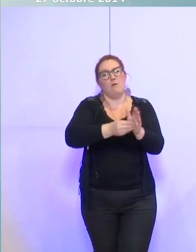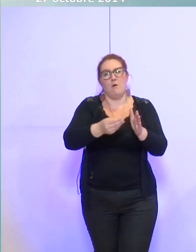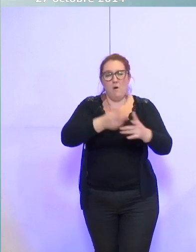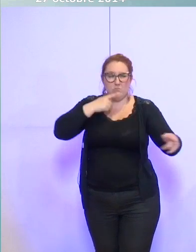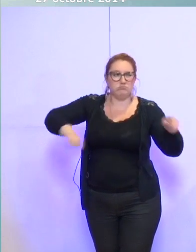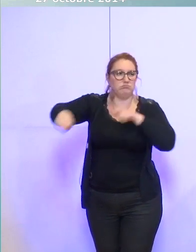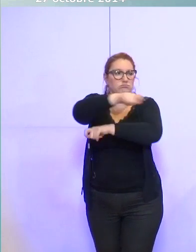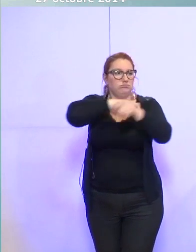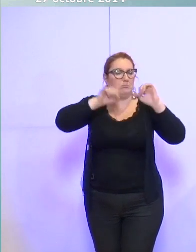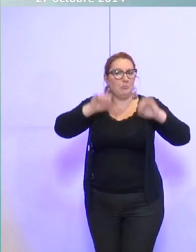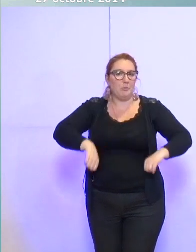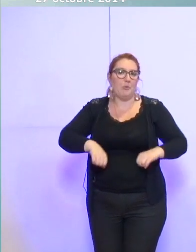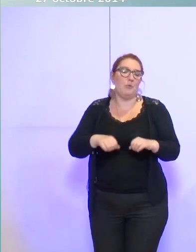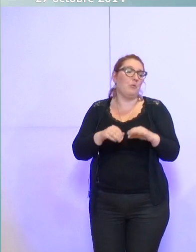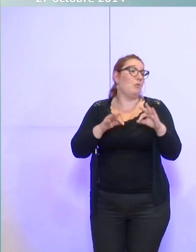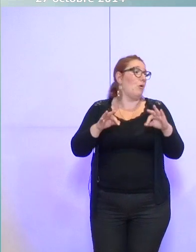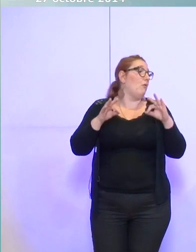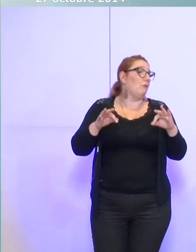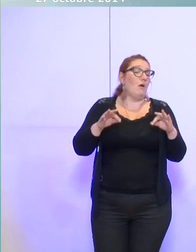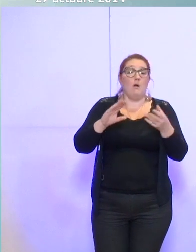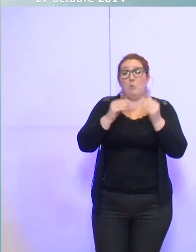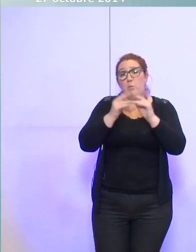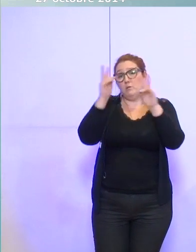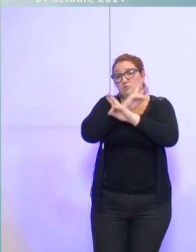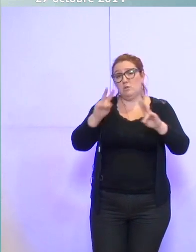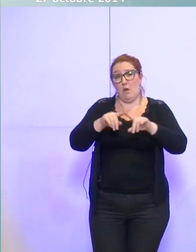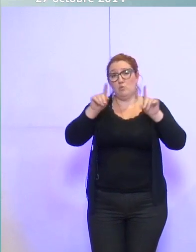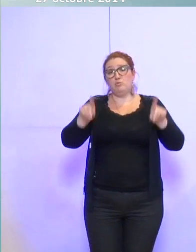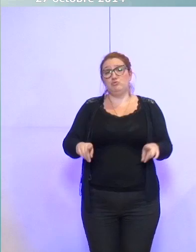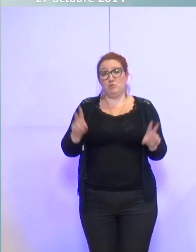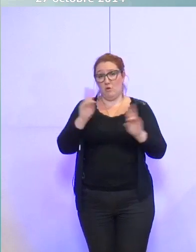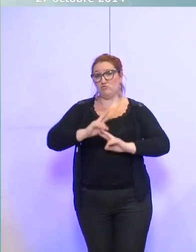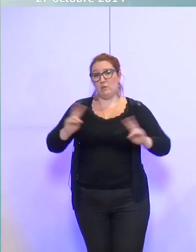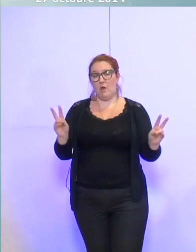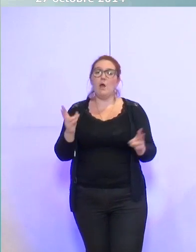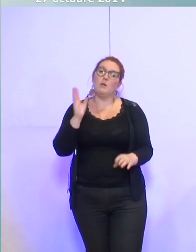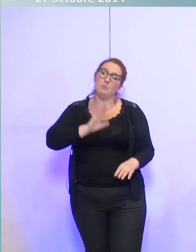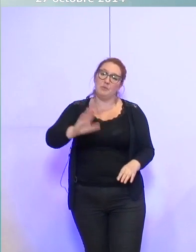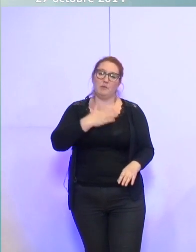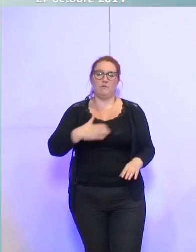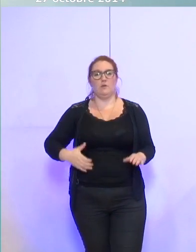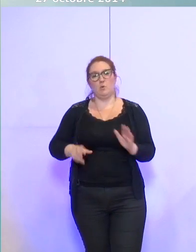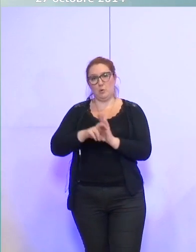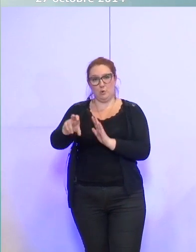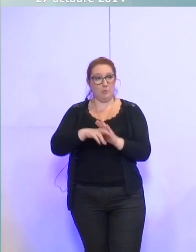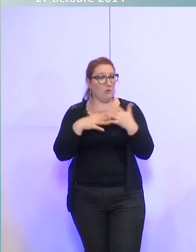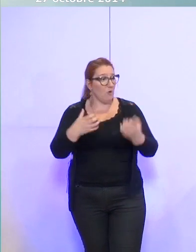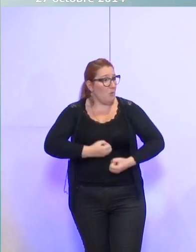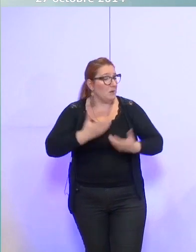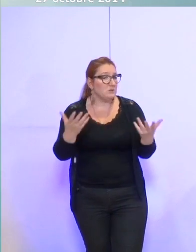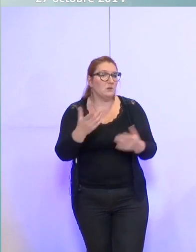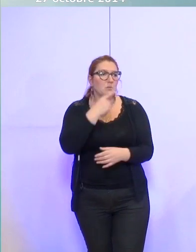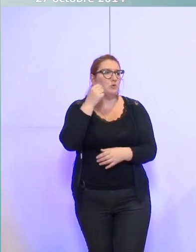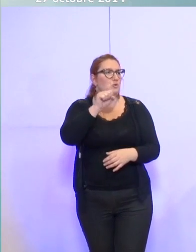de revenir également sur la problématique générale budgétaire de la ville de Grenoble. Y a-t-il des prises de parole?